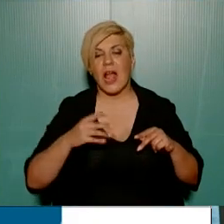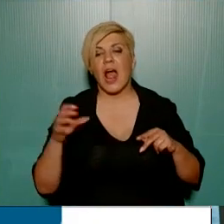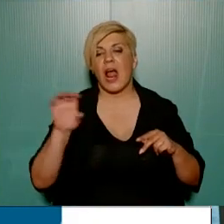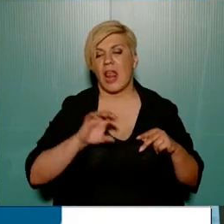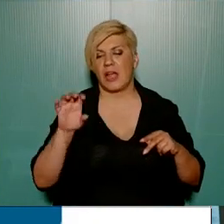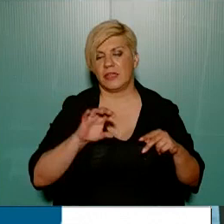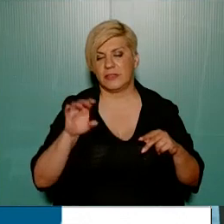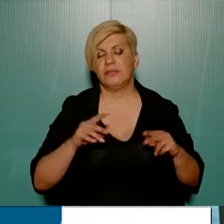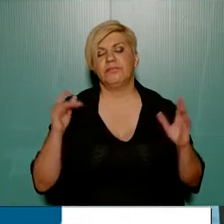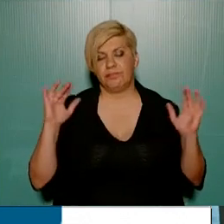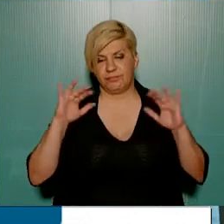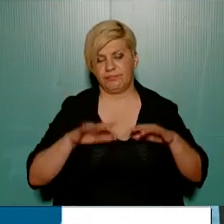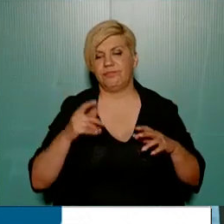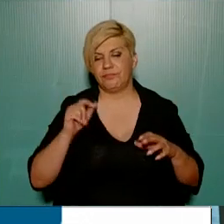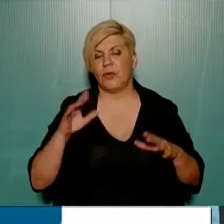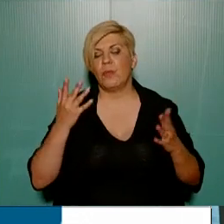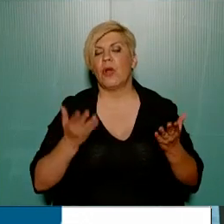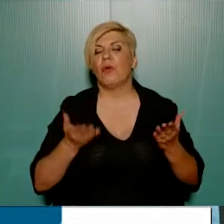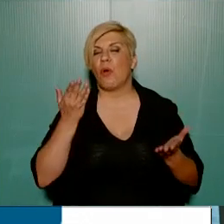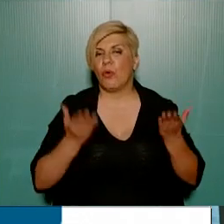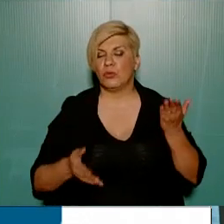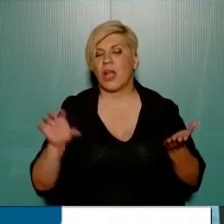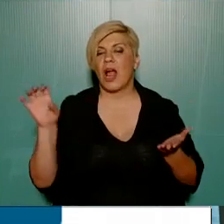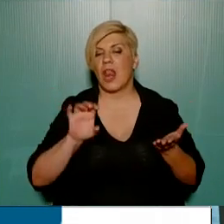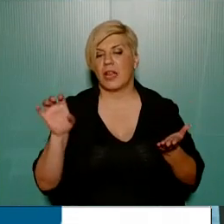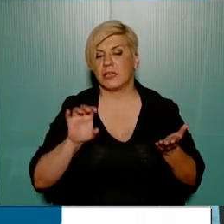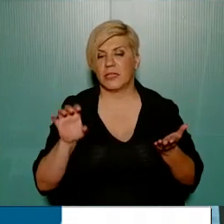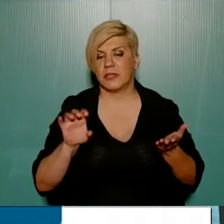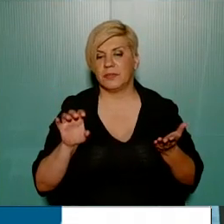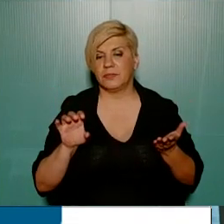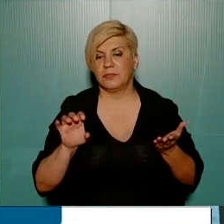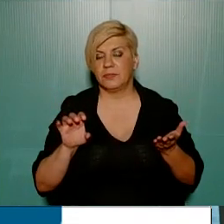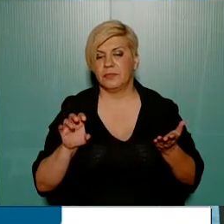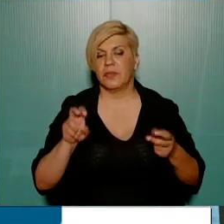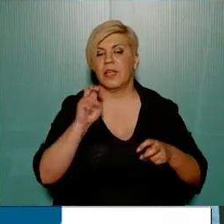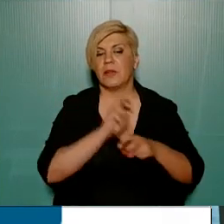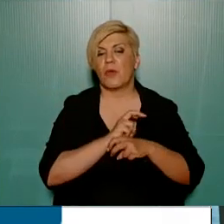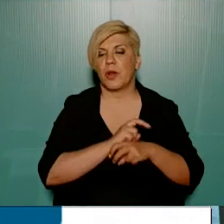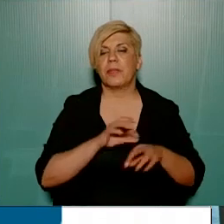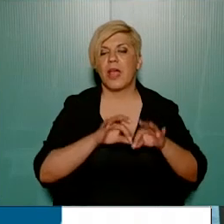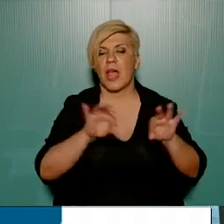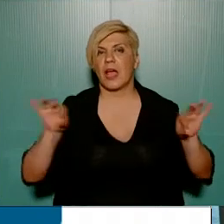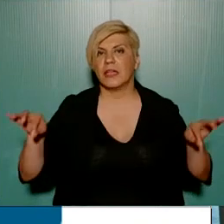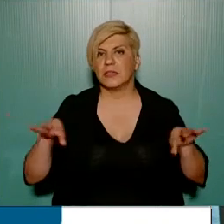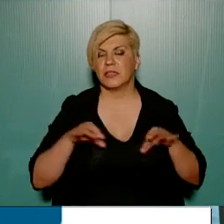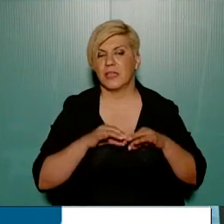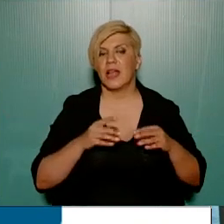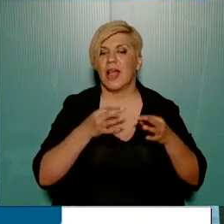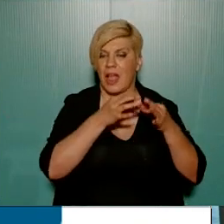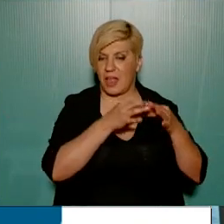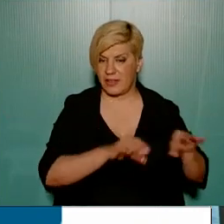να συγκεντρώνει εκεί μεγάλους όγκους αλατιού. Η υπόλοιπη έκταση ερυπώνει